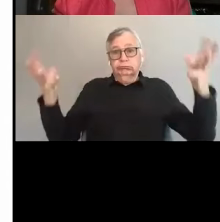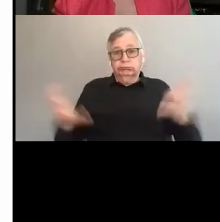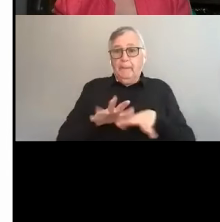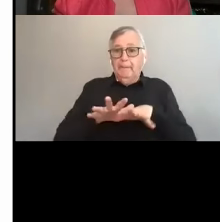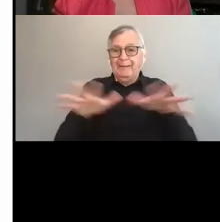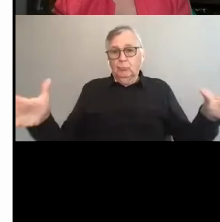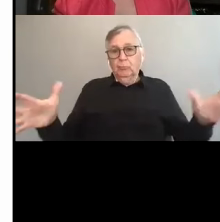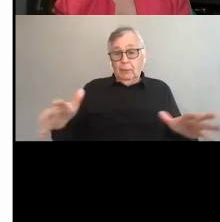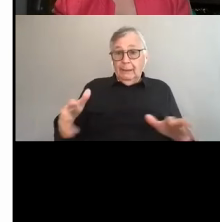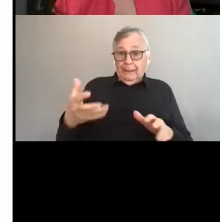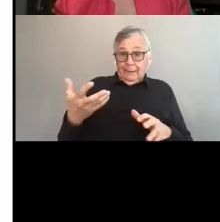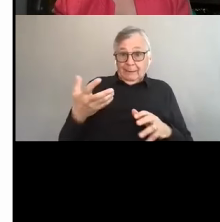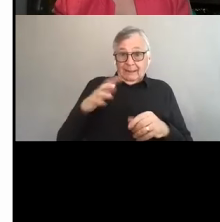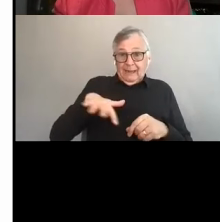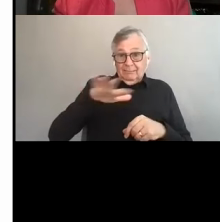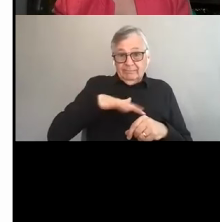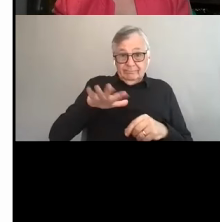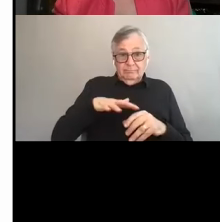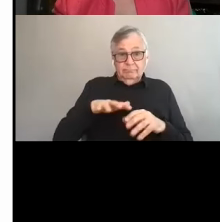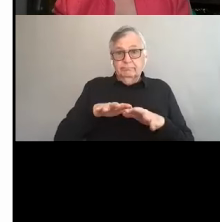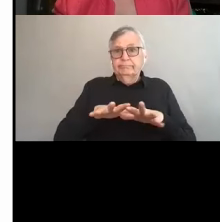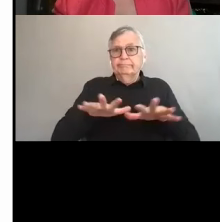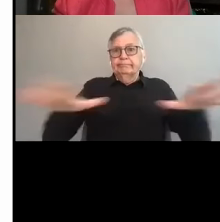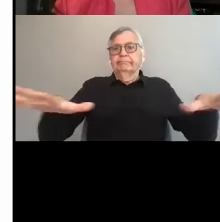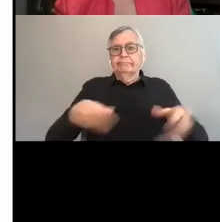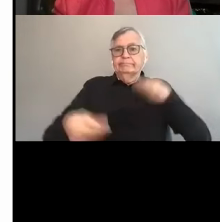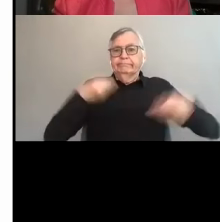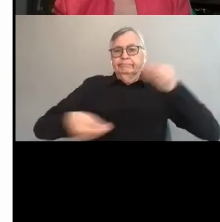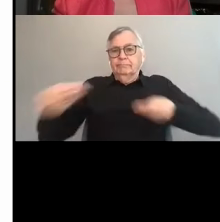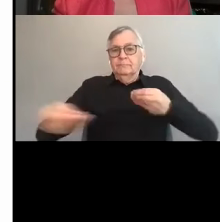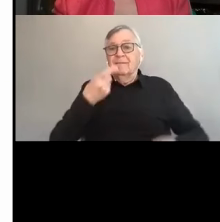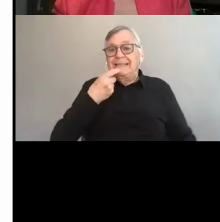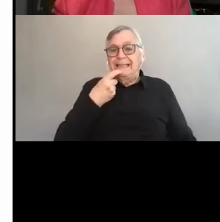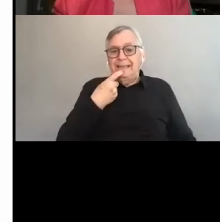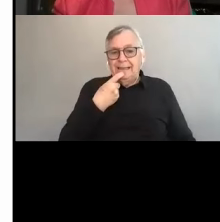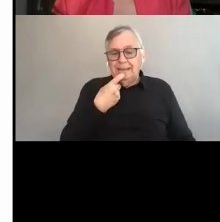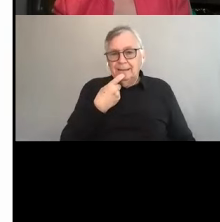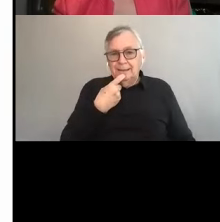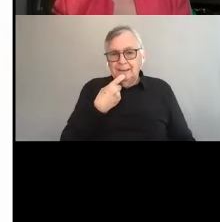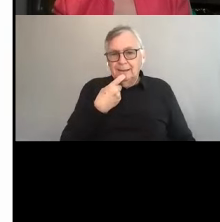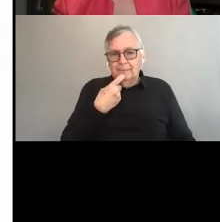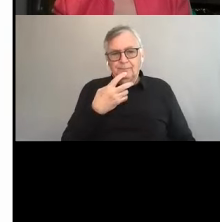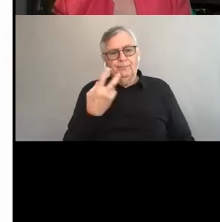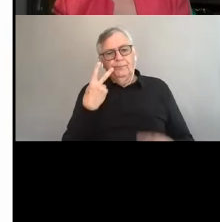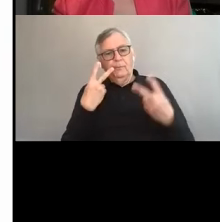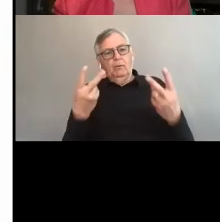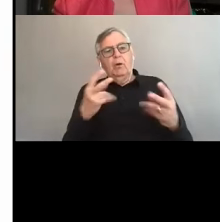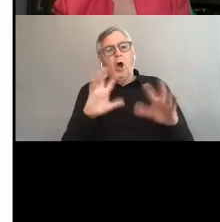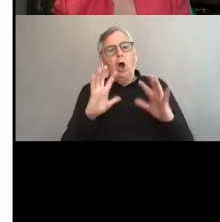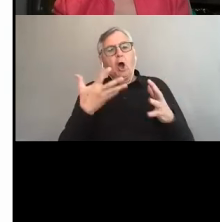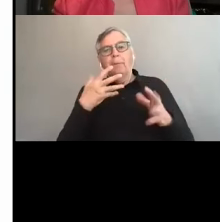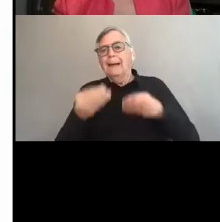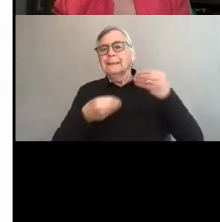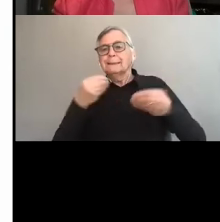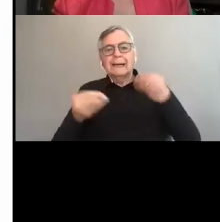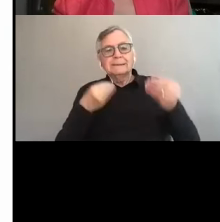partout. Et quand il est dans un milieu, il prend rapidement le dessus. Donc, ici, on voit comment la